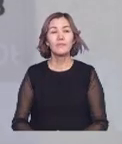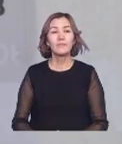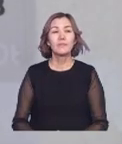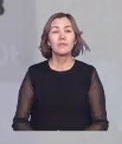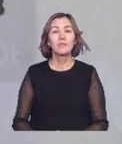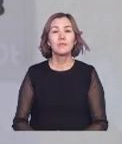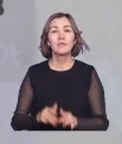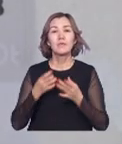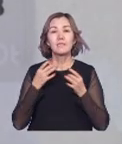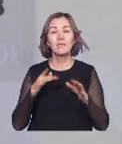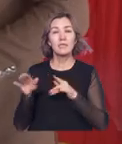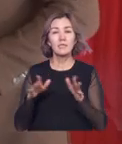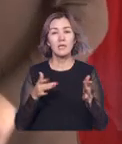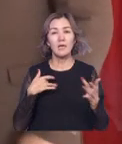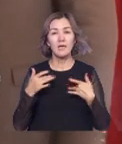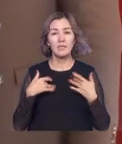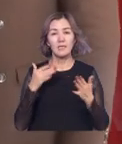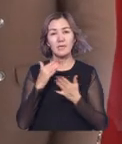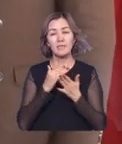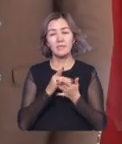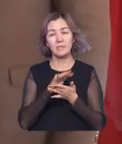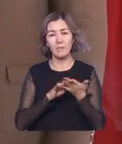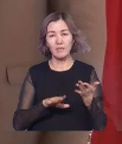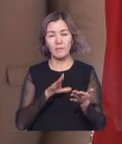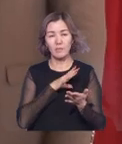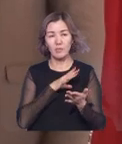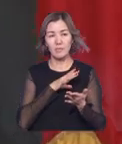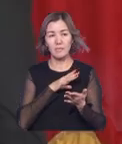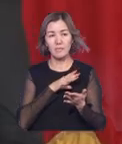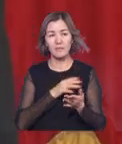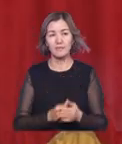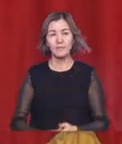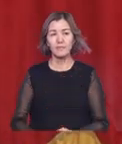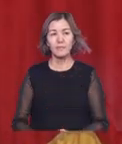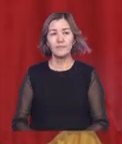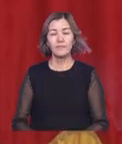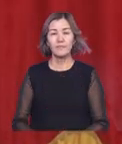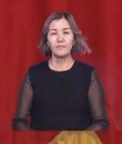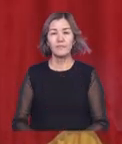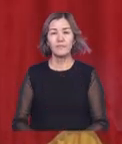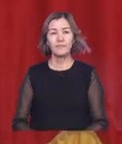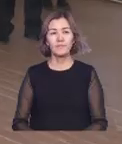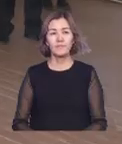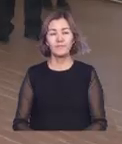шара соңы аудандық өнерпаздардың қатысуымен өткен концерттік бағдарламамен жалғасты. Олар әуелеген ән